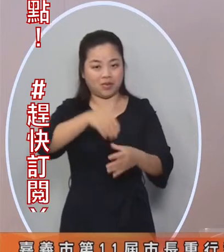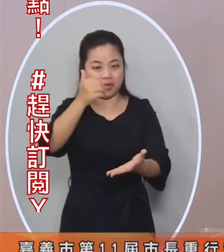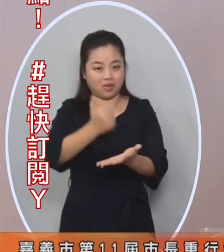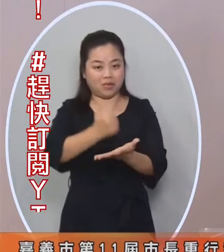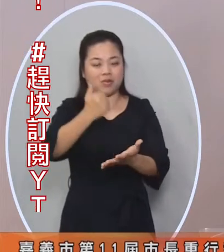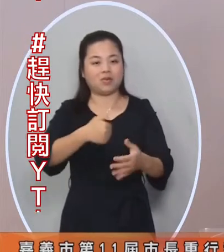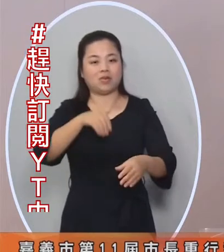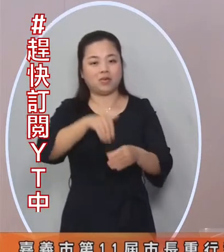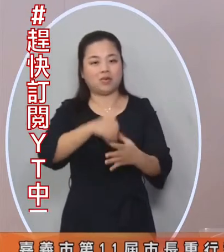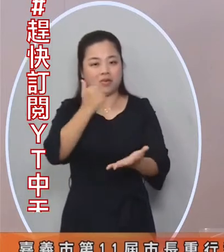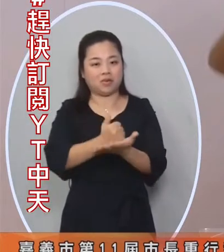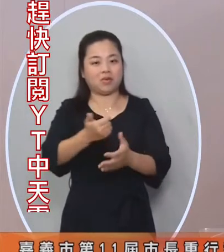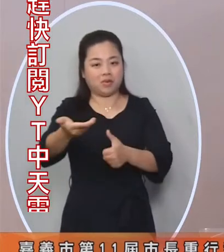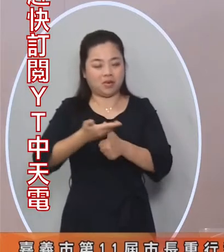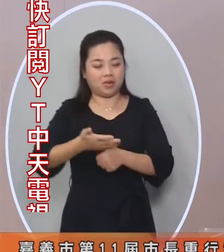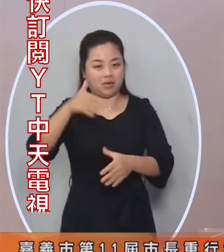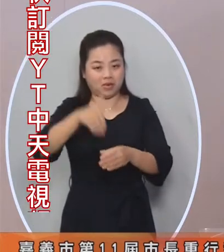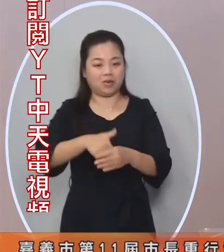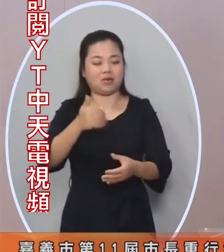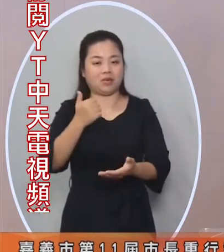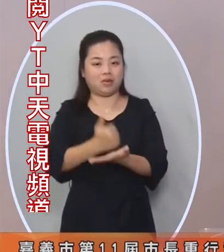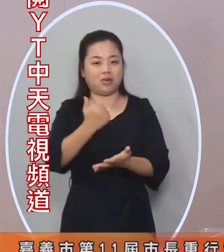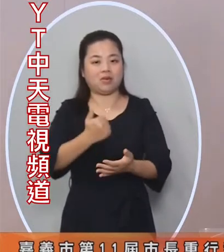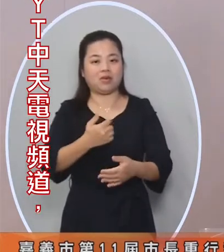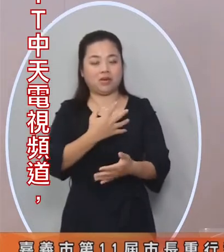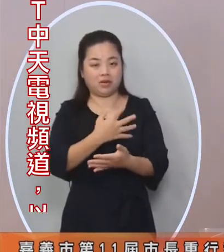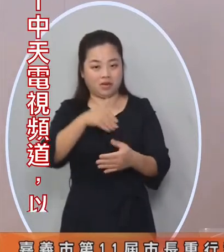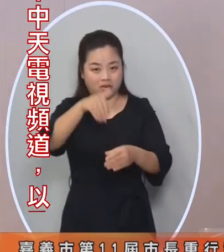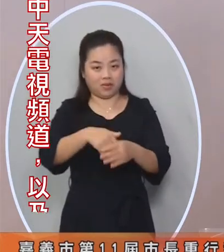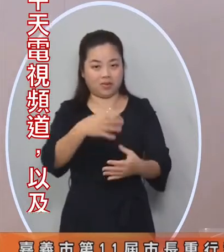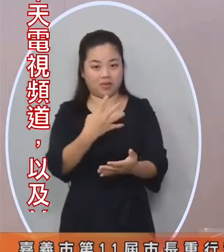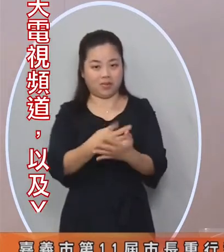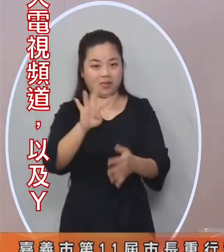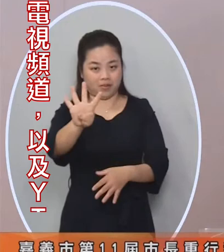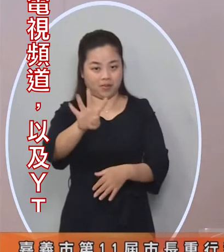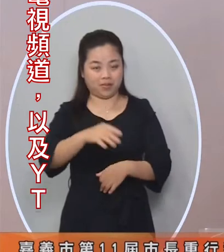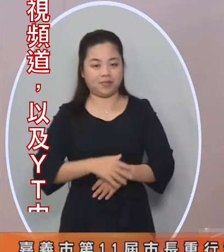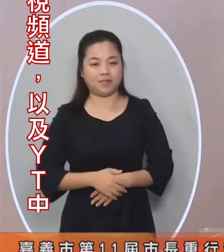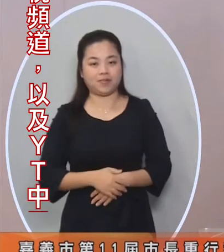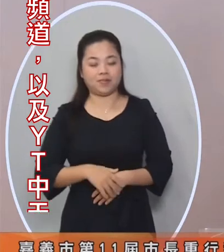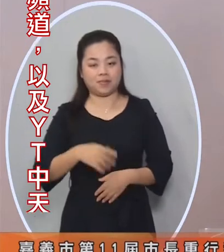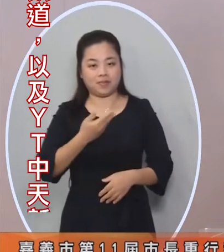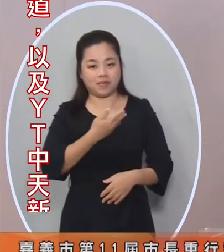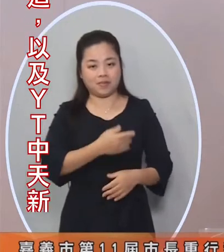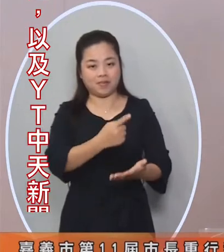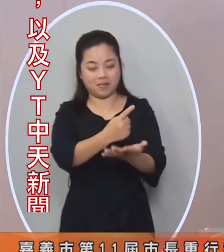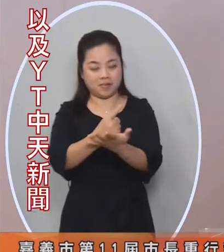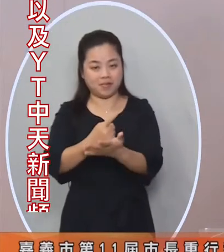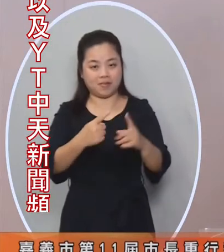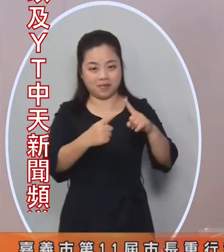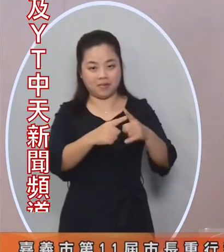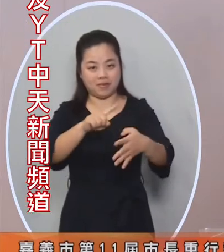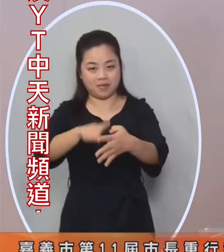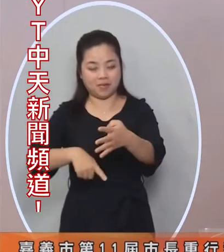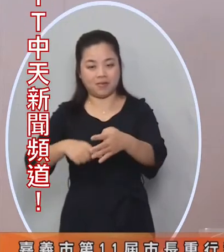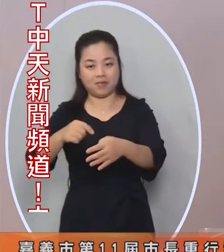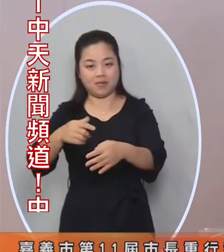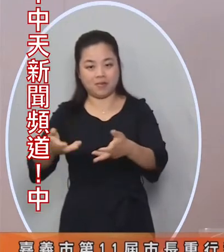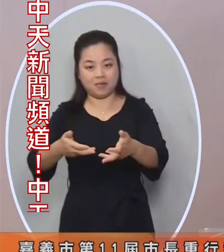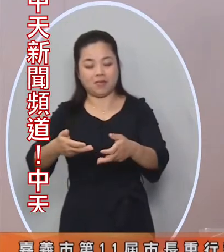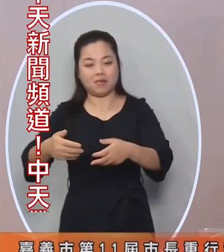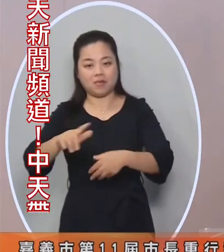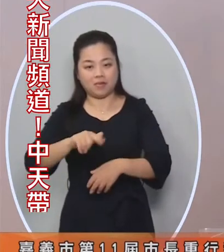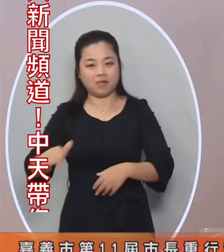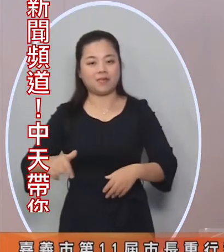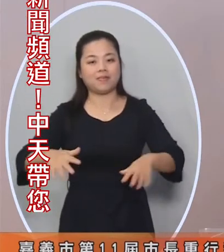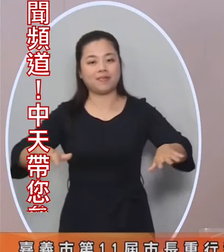选，已经当选，是我当选头四号的事实，以及其他更加美好的人事物，正在用一种非常轻